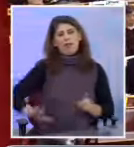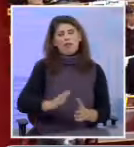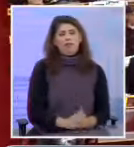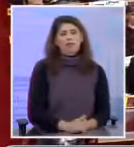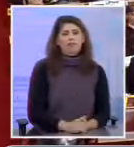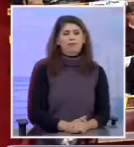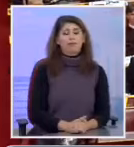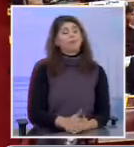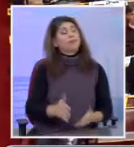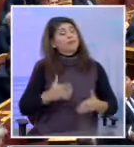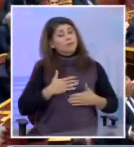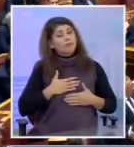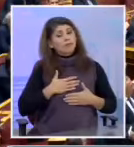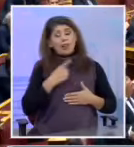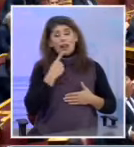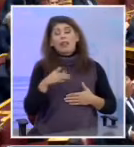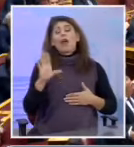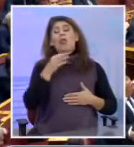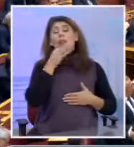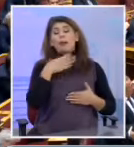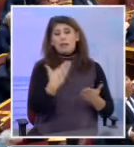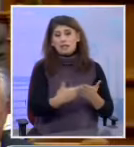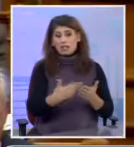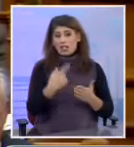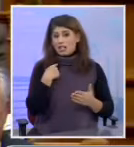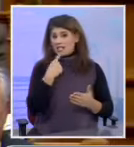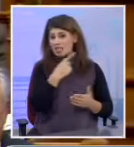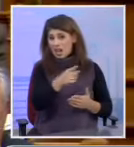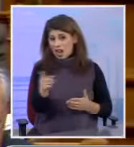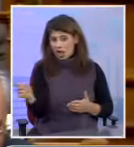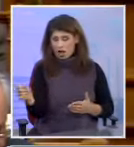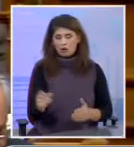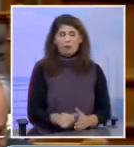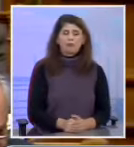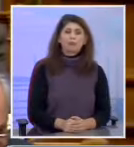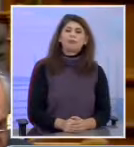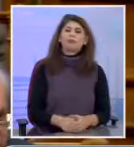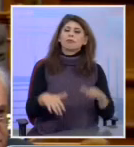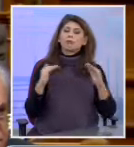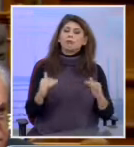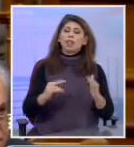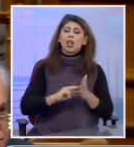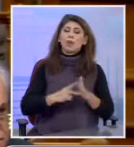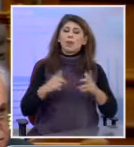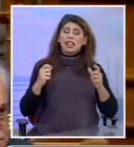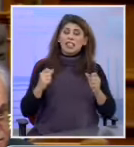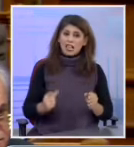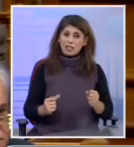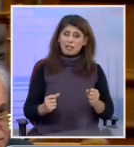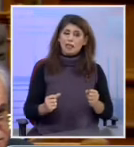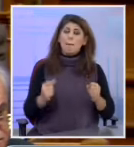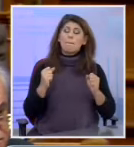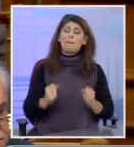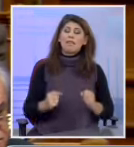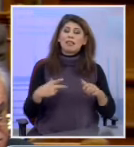Και επειδή μου λέτε ότι δεν μιλώ με στοιχεία, σας λέγω λοιπόν ότι η κατάσταση οικονομικής θέσης με βάση το